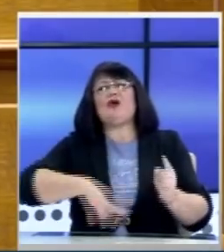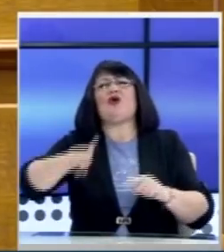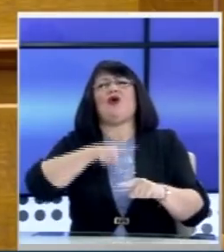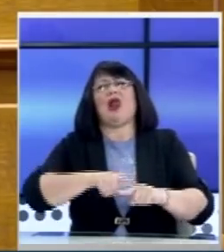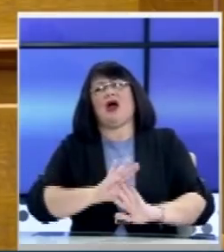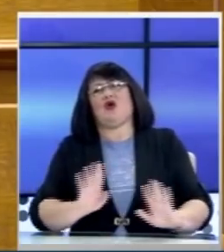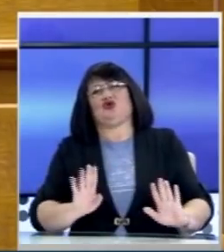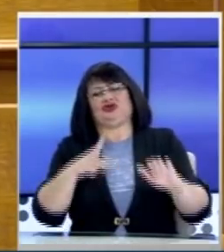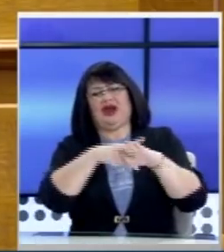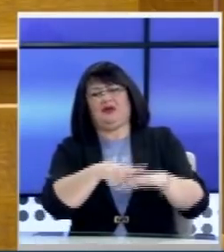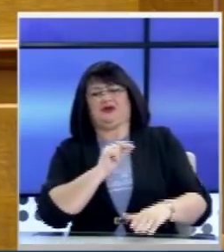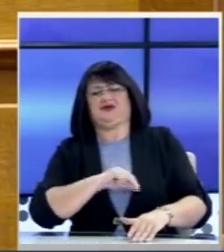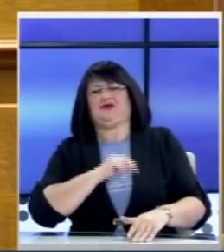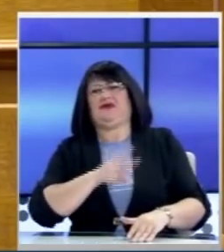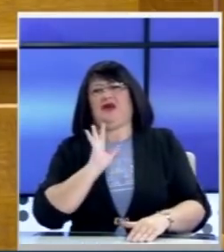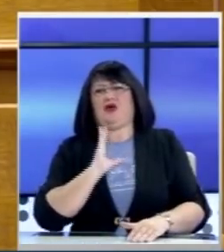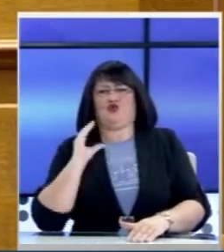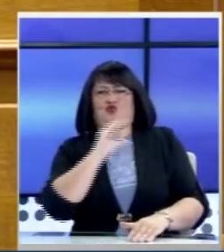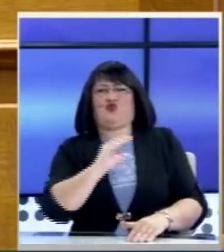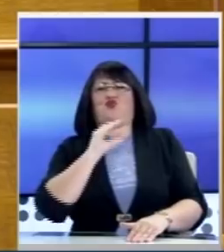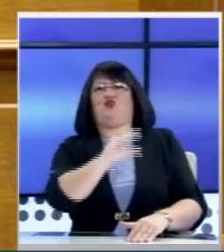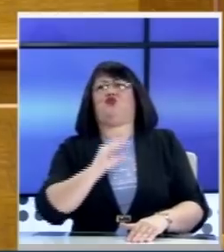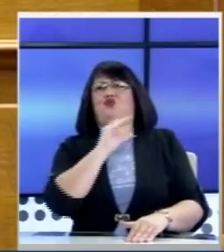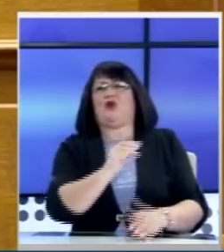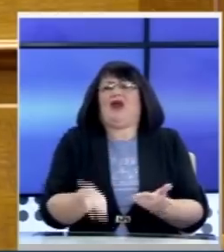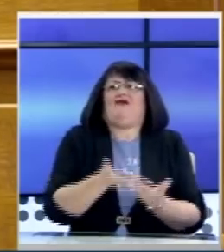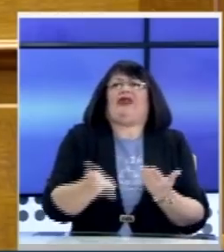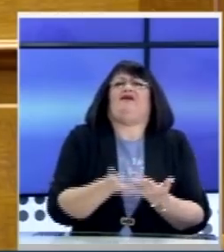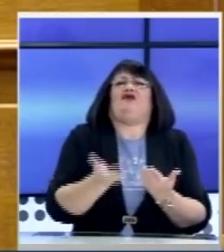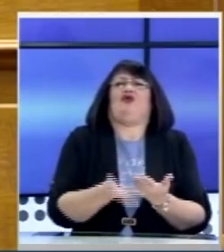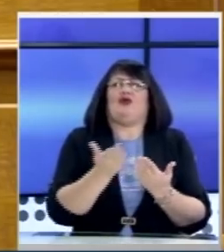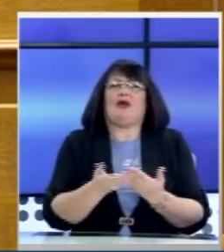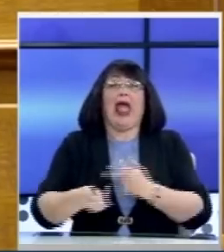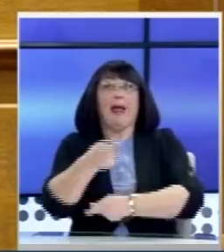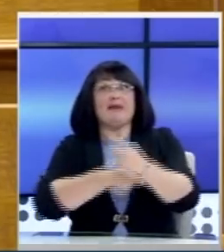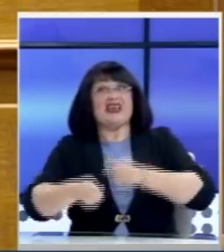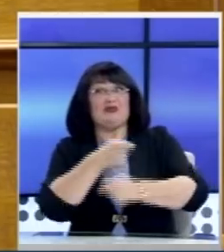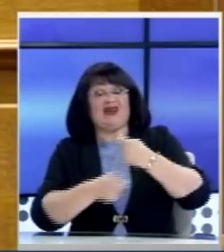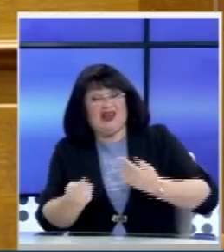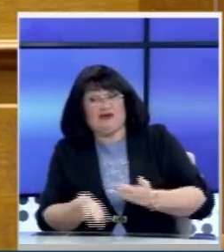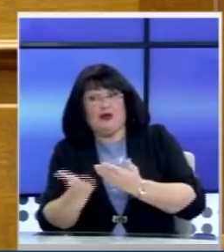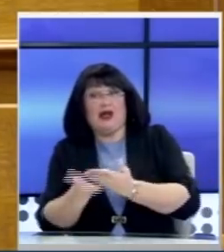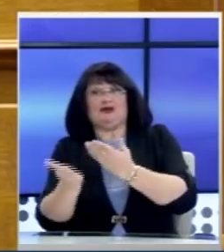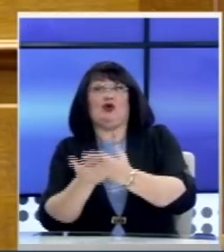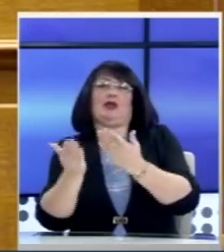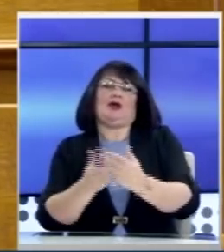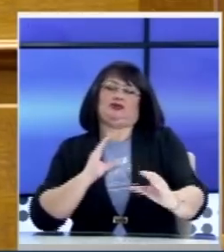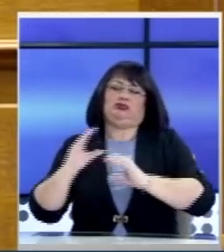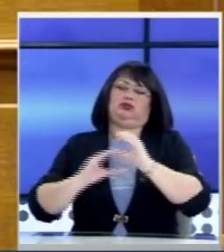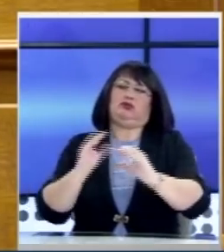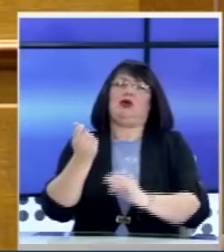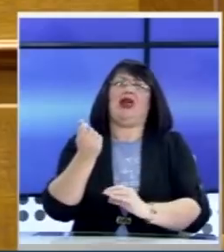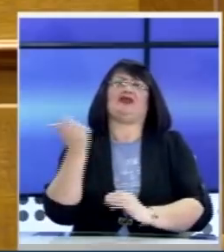λαός. Χορηγείτε επίσης τεράστιες μπουκάλες οξυγόνου σε μεγάλους επιχειρηματίες, στους οποίους